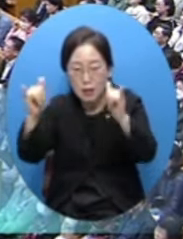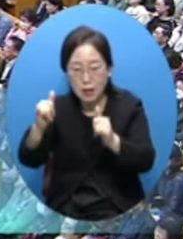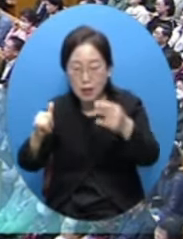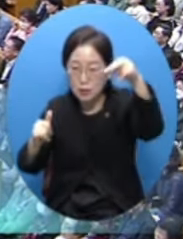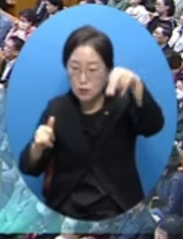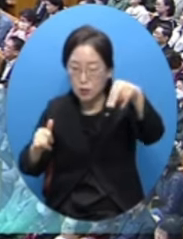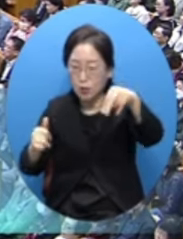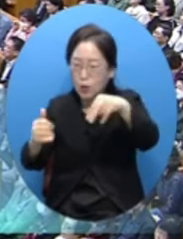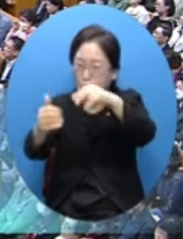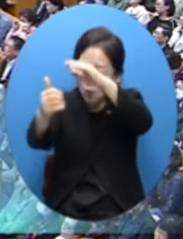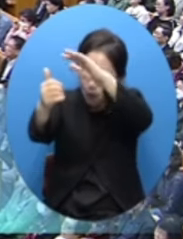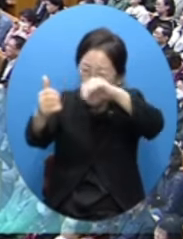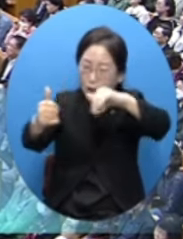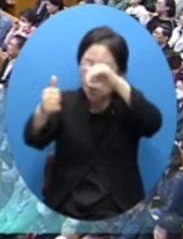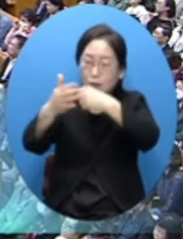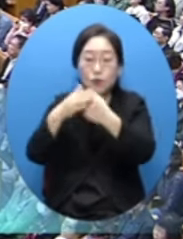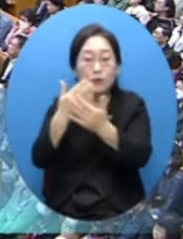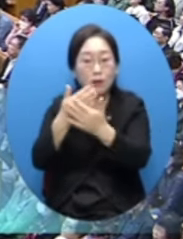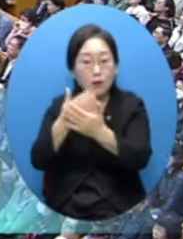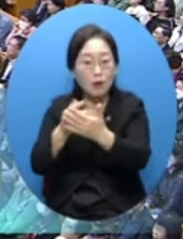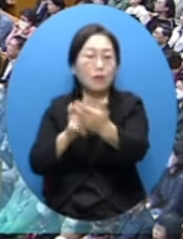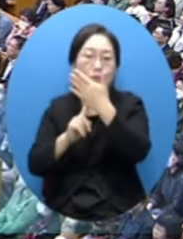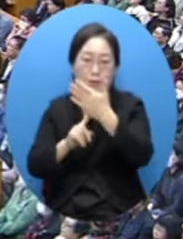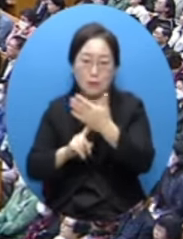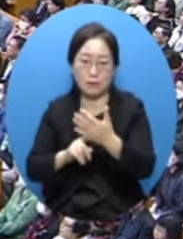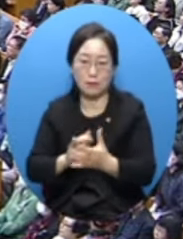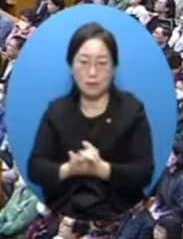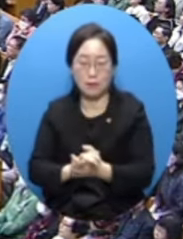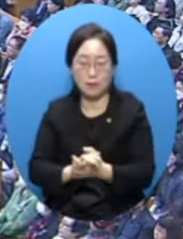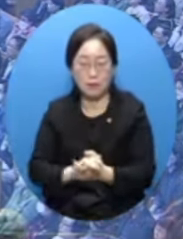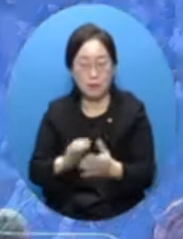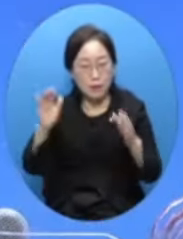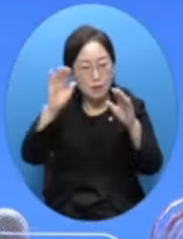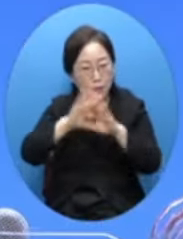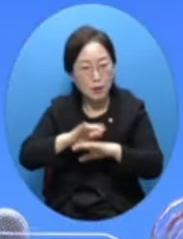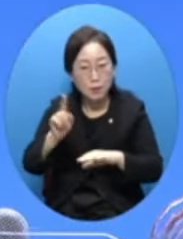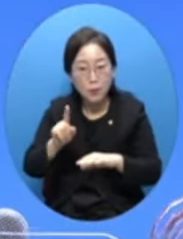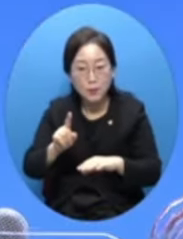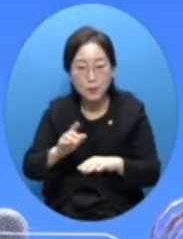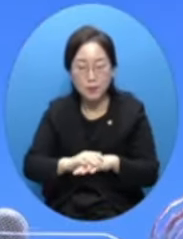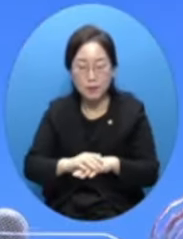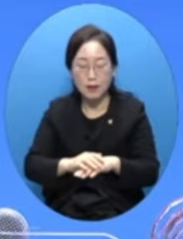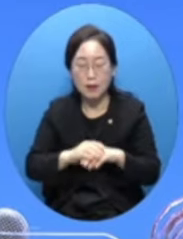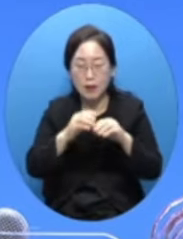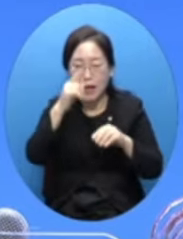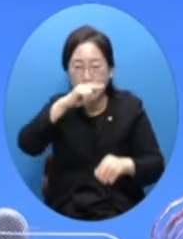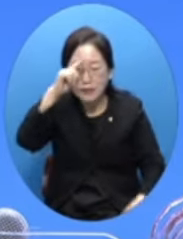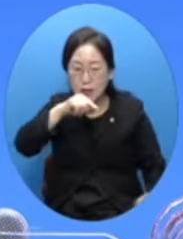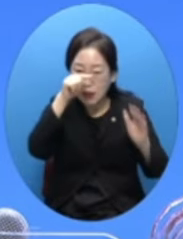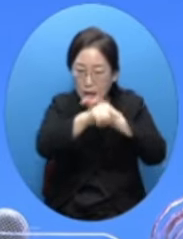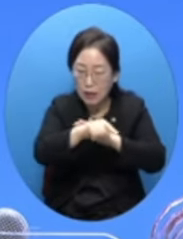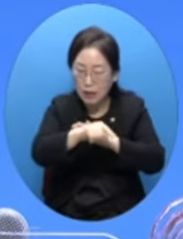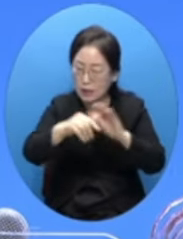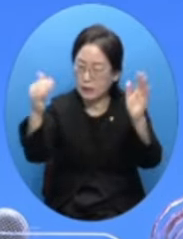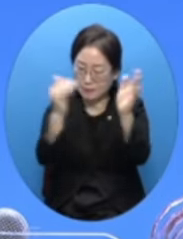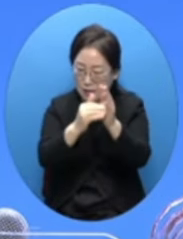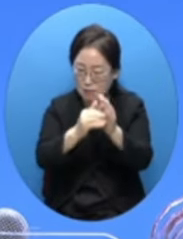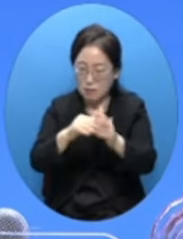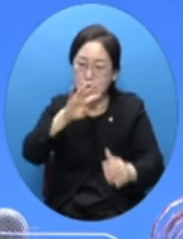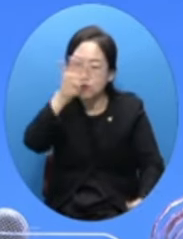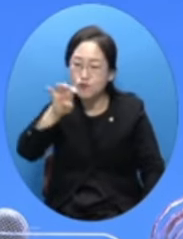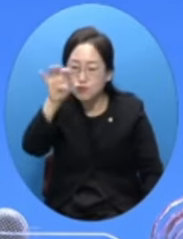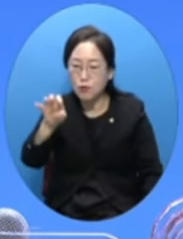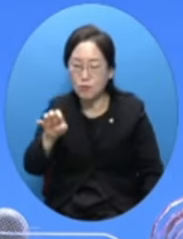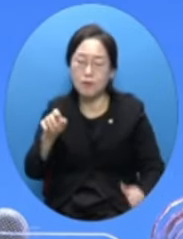마게도니아로 건너와서 우리를 도우라 하거늘. 그래서 그날 밤 성교의 방향이 아시아에서 유럽으로 바뀌었습니다. 주님의 음성을